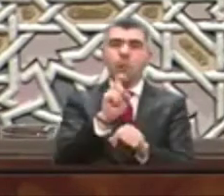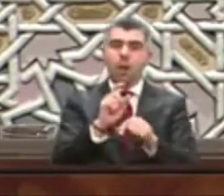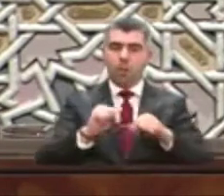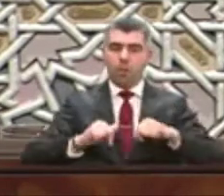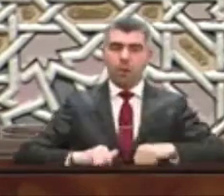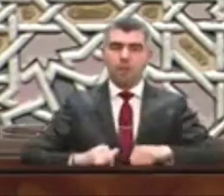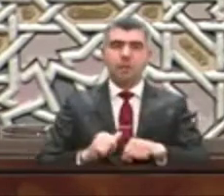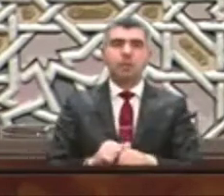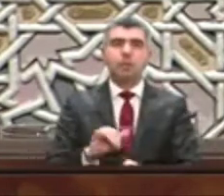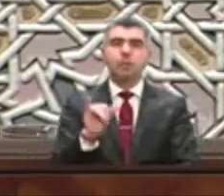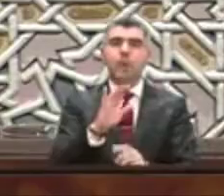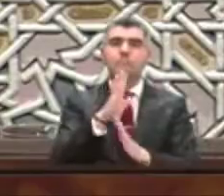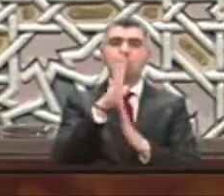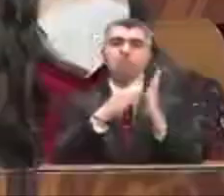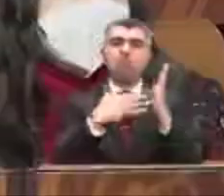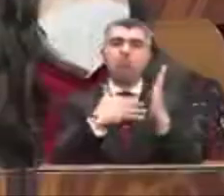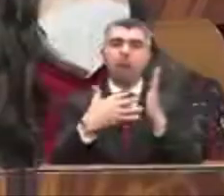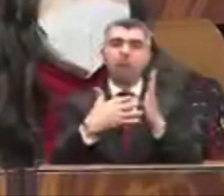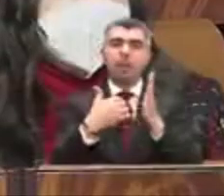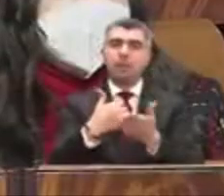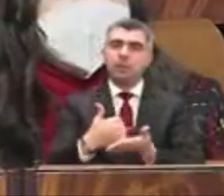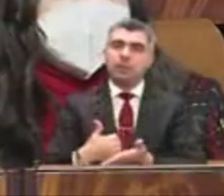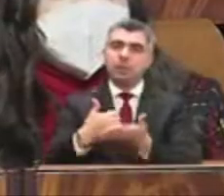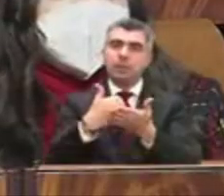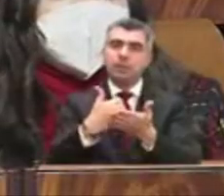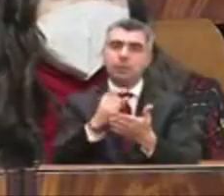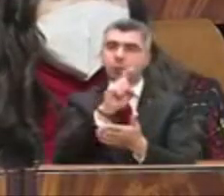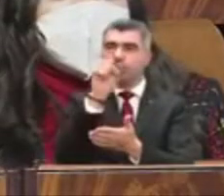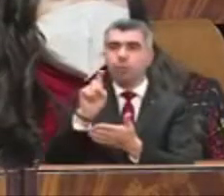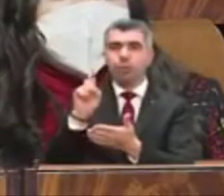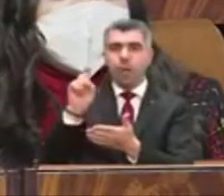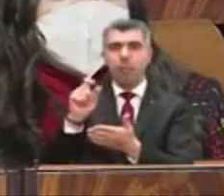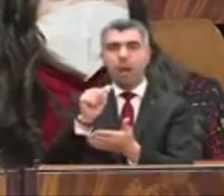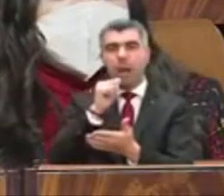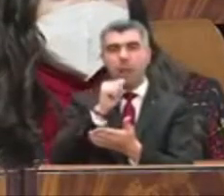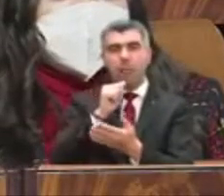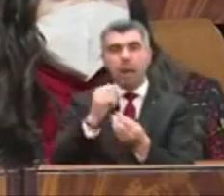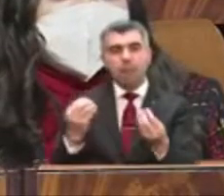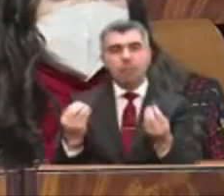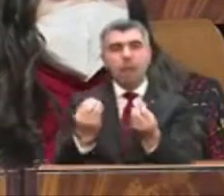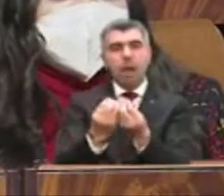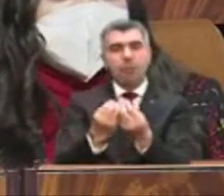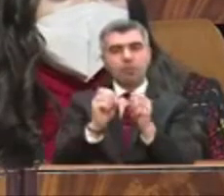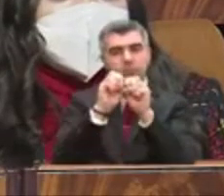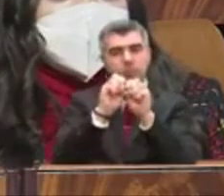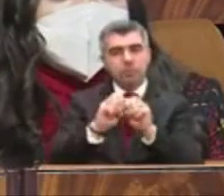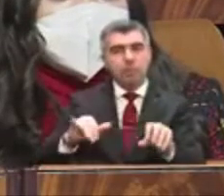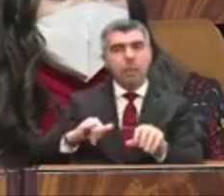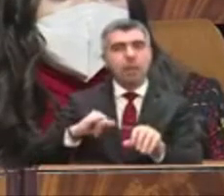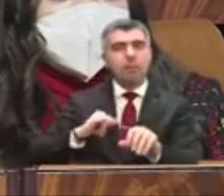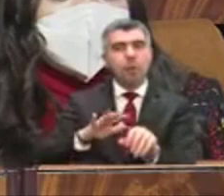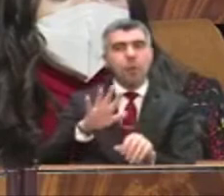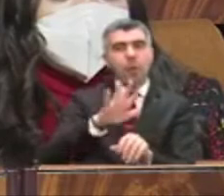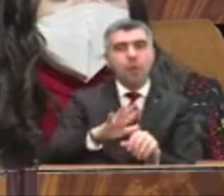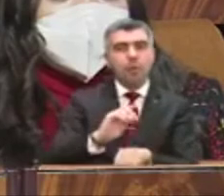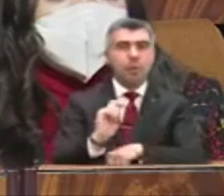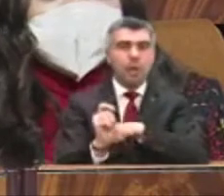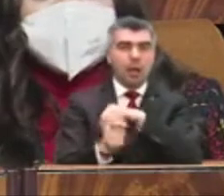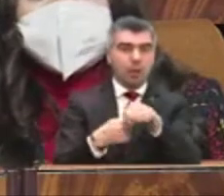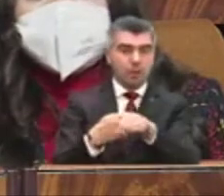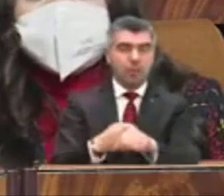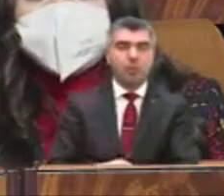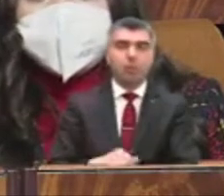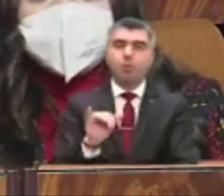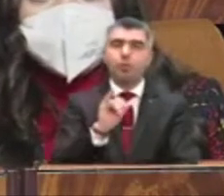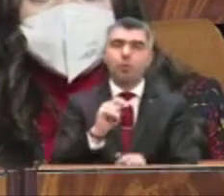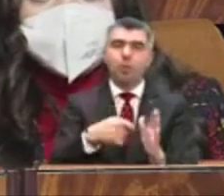الوزير عن برنامج تزويد الجماعي بالماء صالح للشرب وشبكة تطهير السائل لفائدة العلم القروي، وما هي